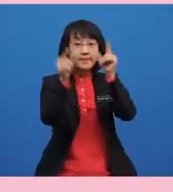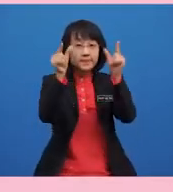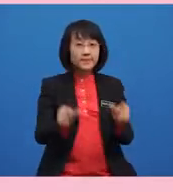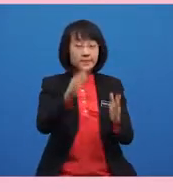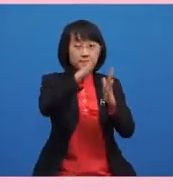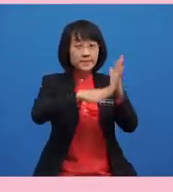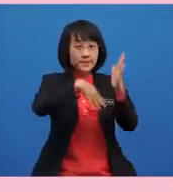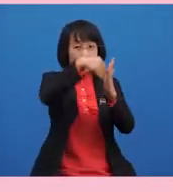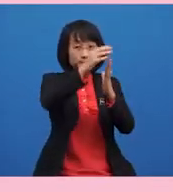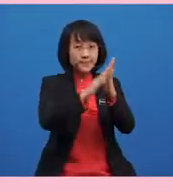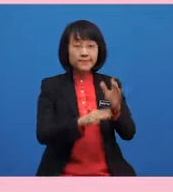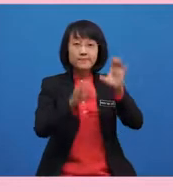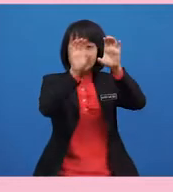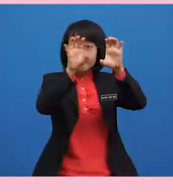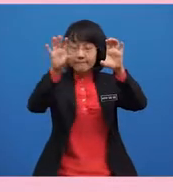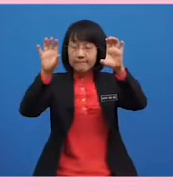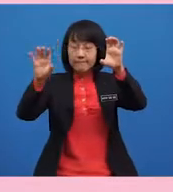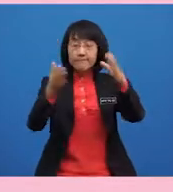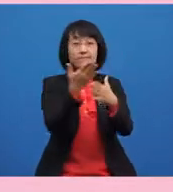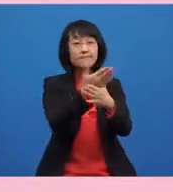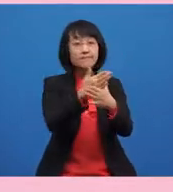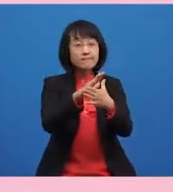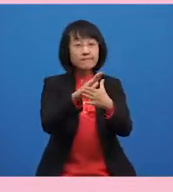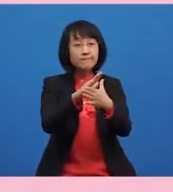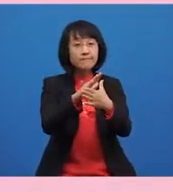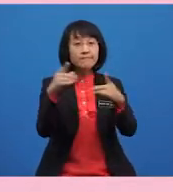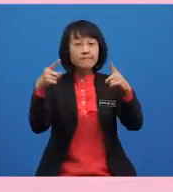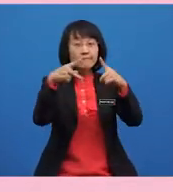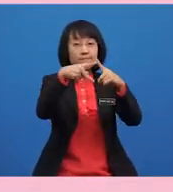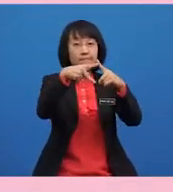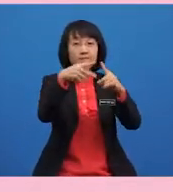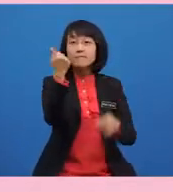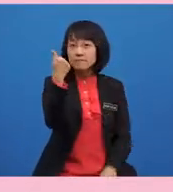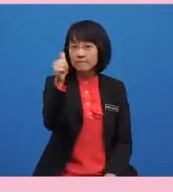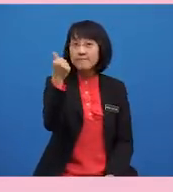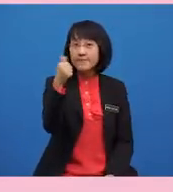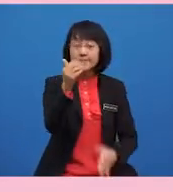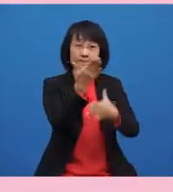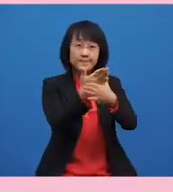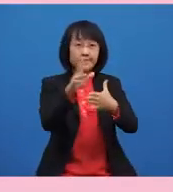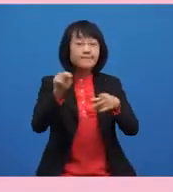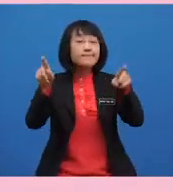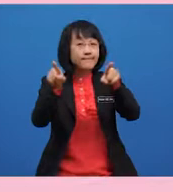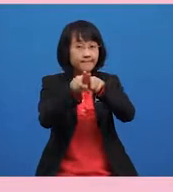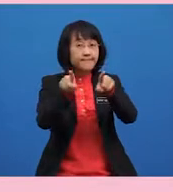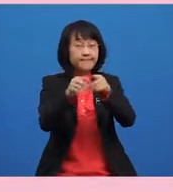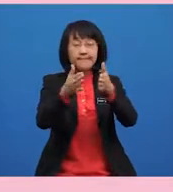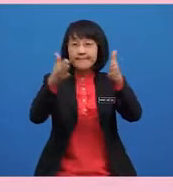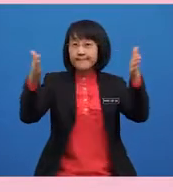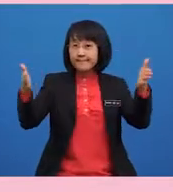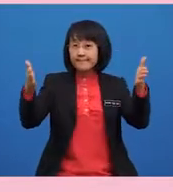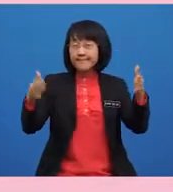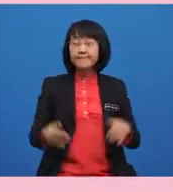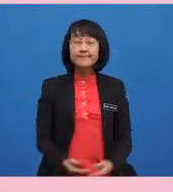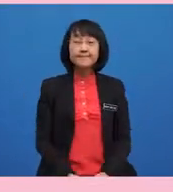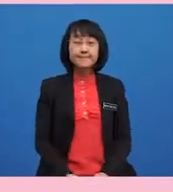ini? Tembok ini dibahagikan kepada 10 bahagian yang sama besar